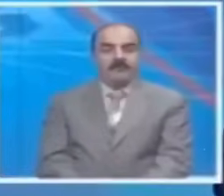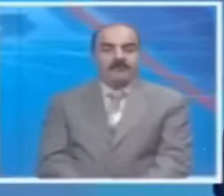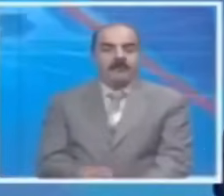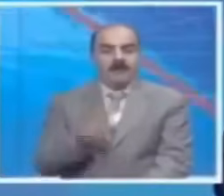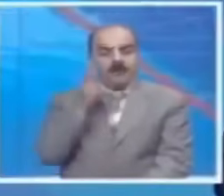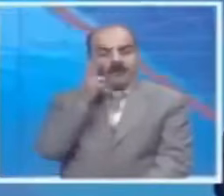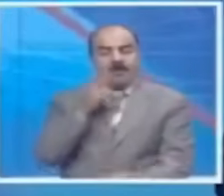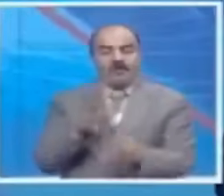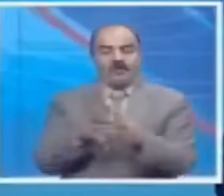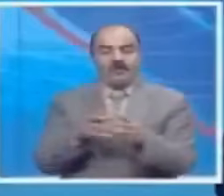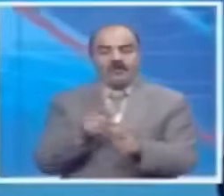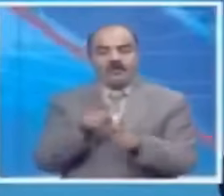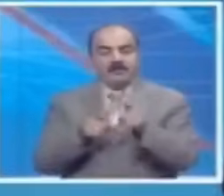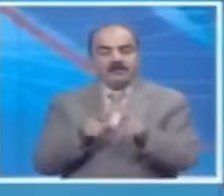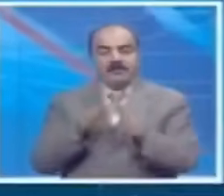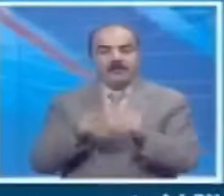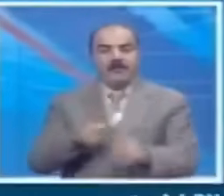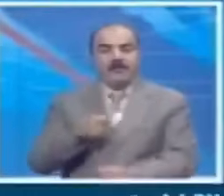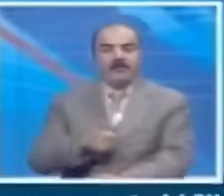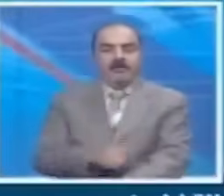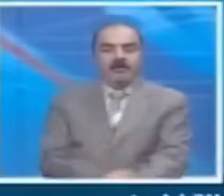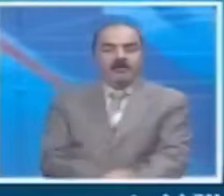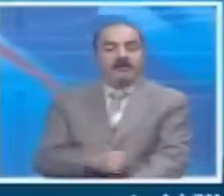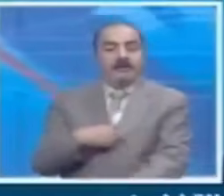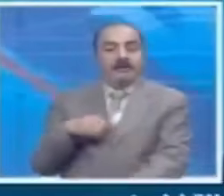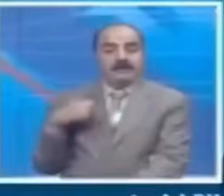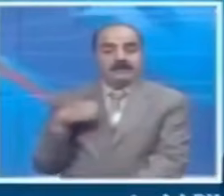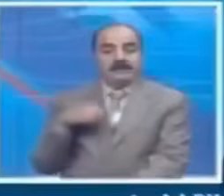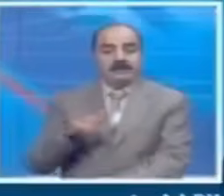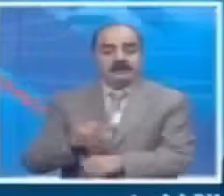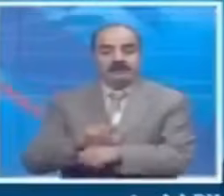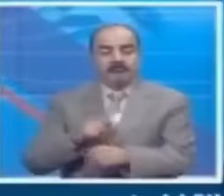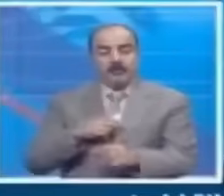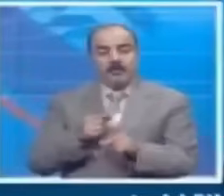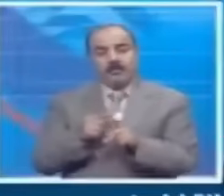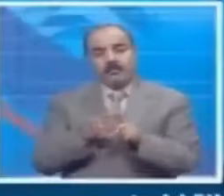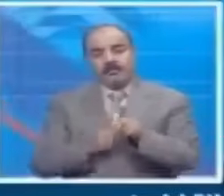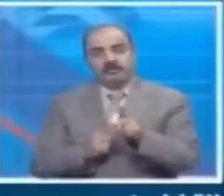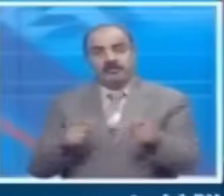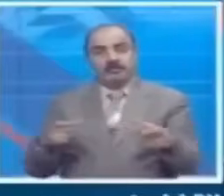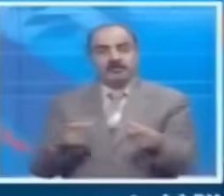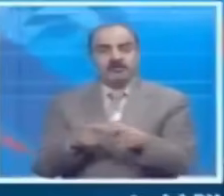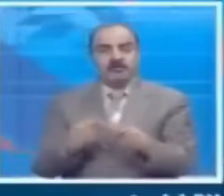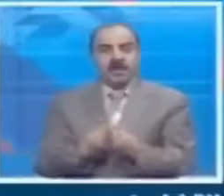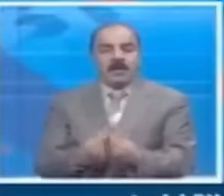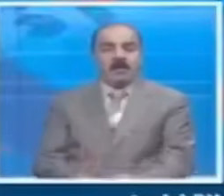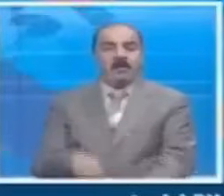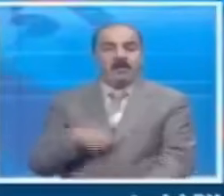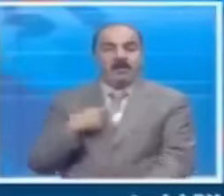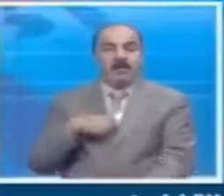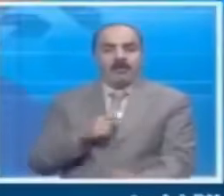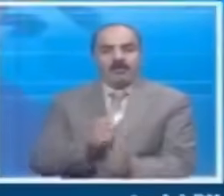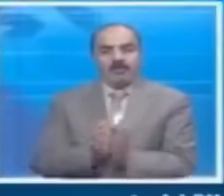الأخبار بتفصيل من التلفزيون المصري، مرحبا بكم. اجتمع الرئيس عبد الفتاح السيسي مع الدكتور مصطفى مدبولي رئيس مجلس الوزراء